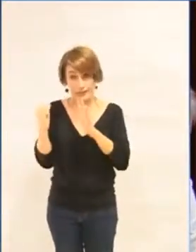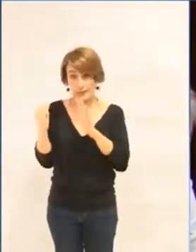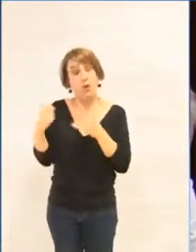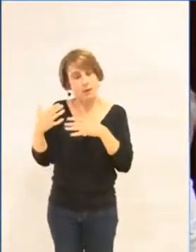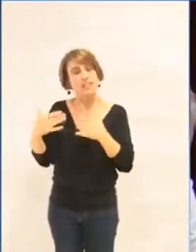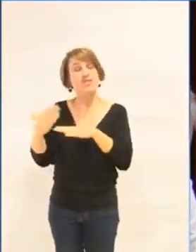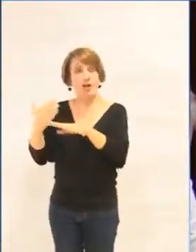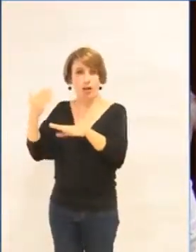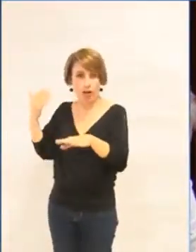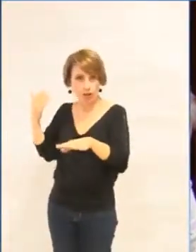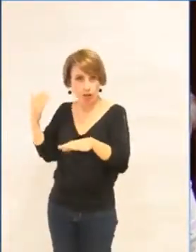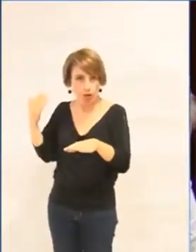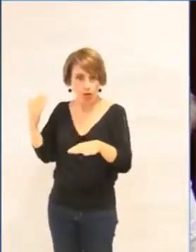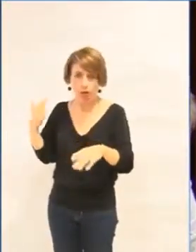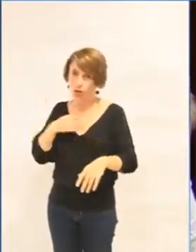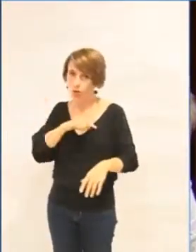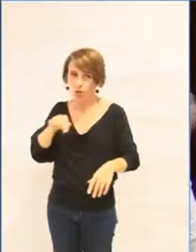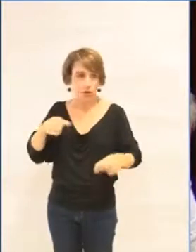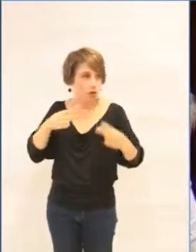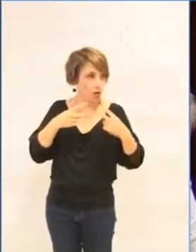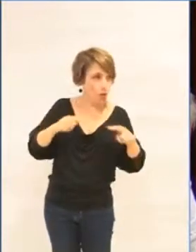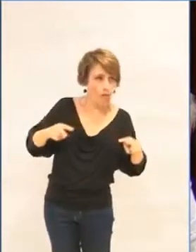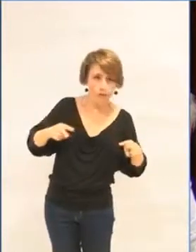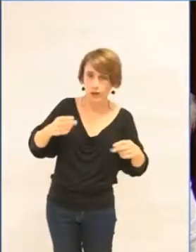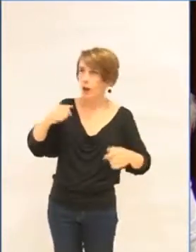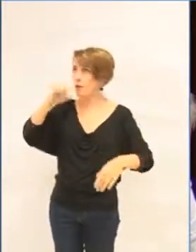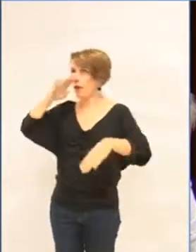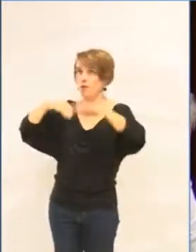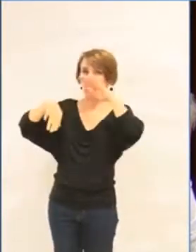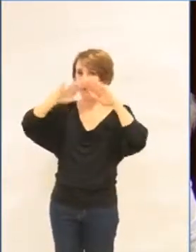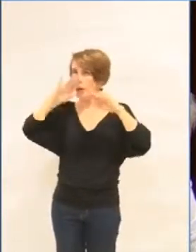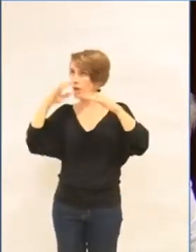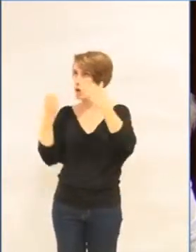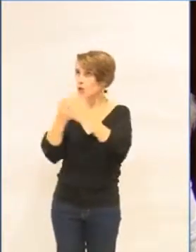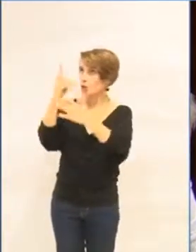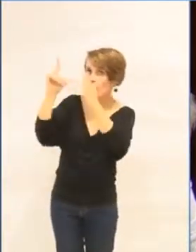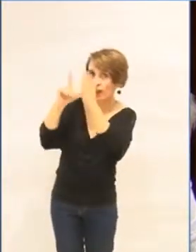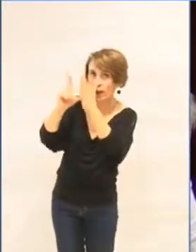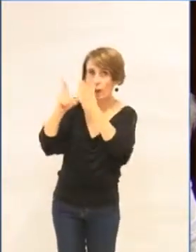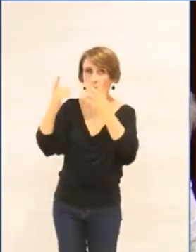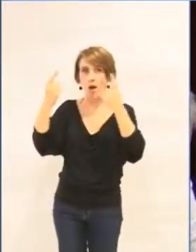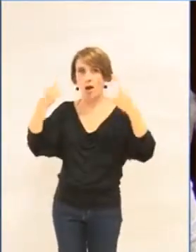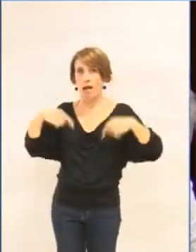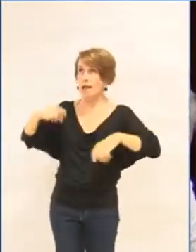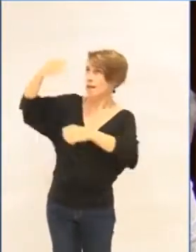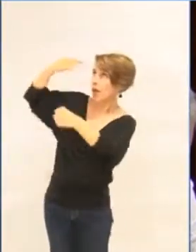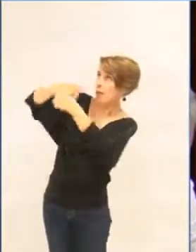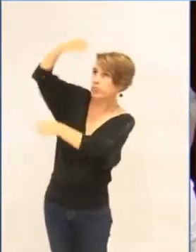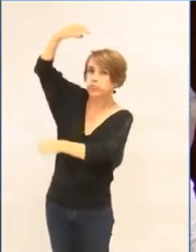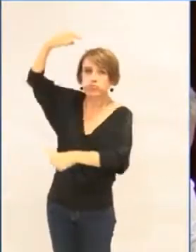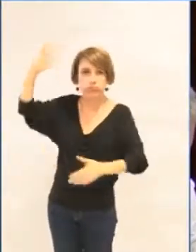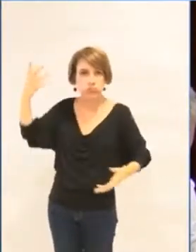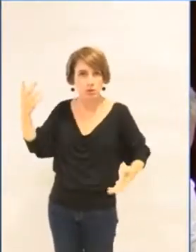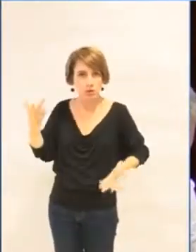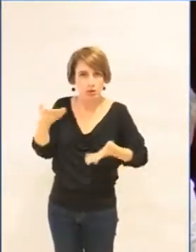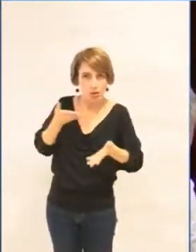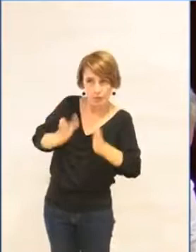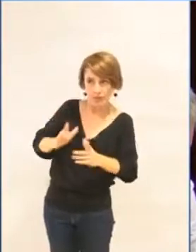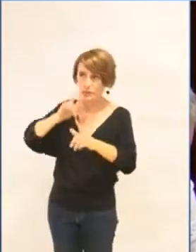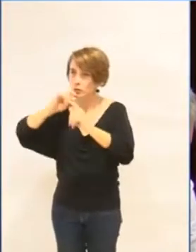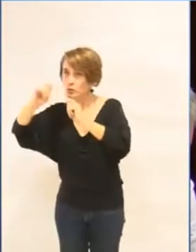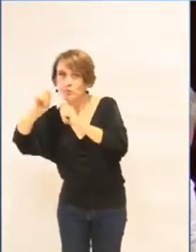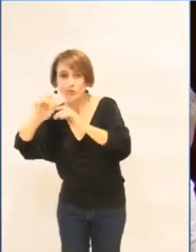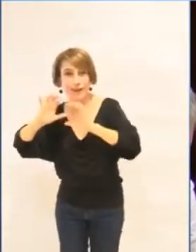avant, des changements de réglementation, parfois imposés par l'État, sans discussion, en